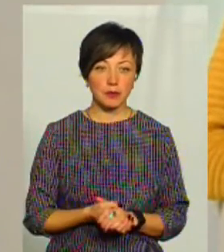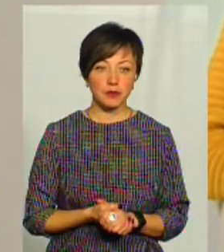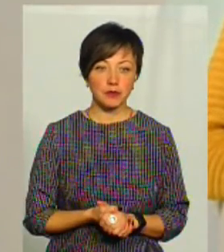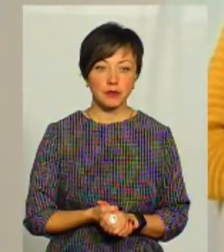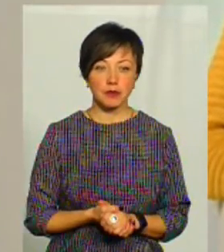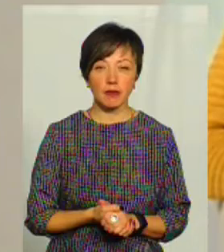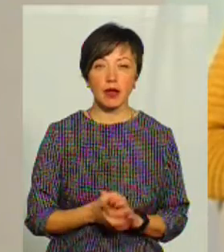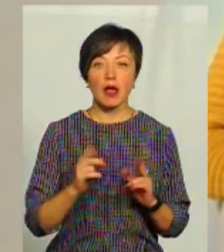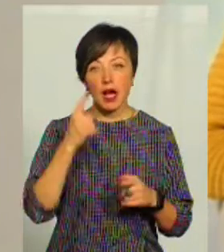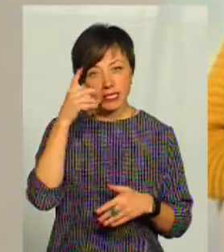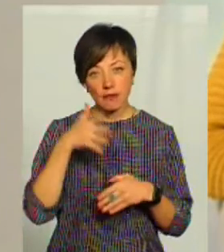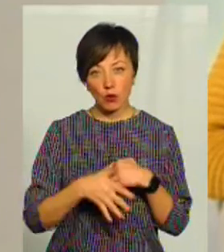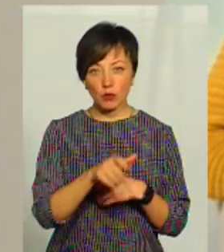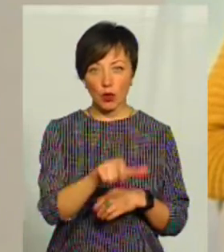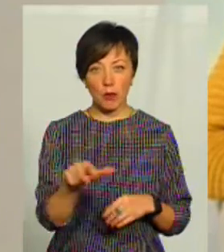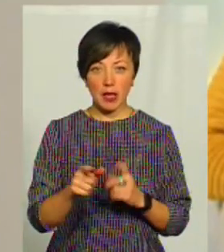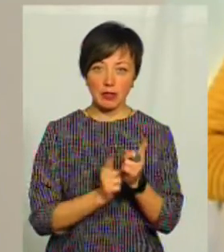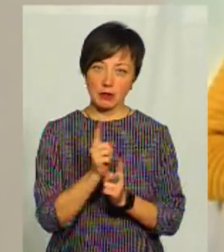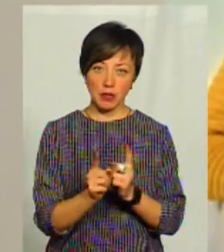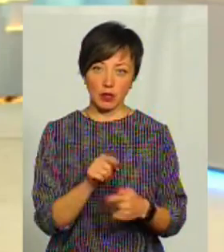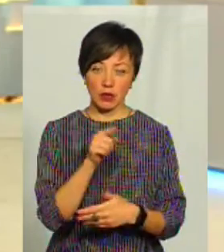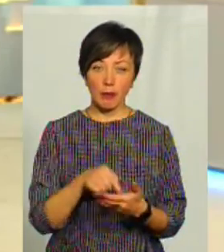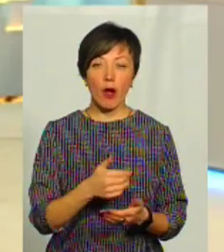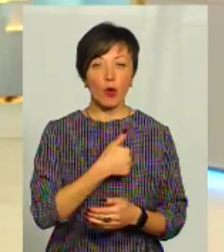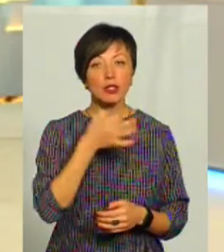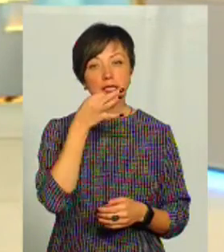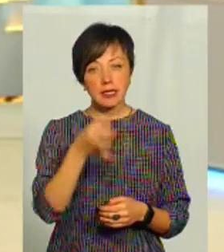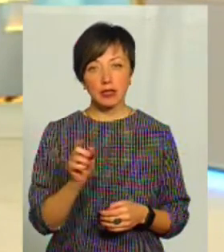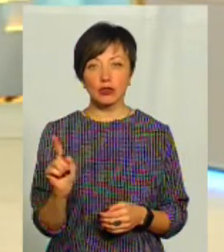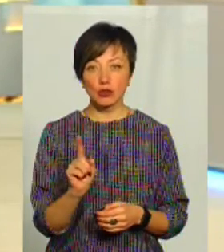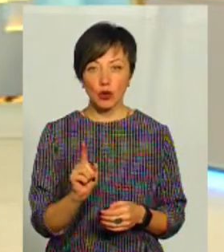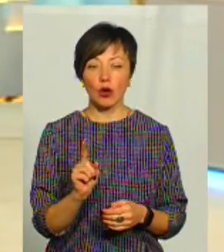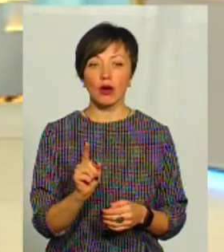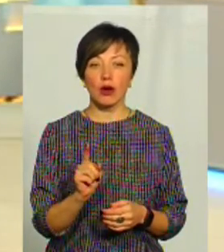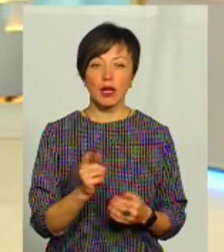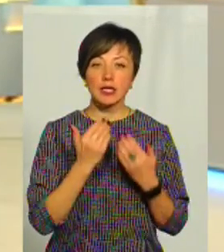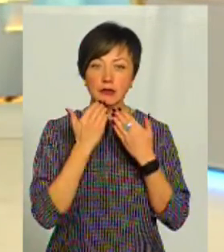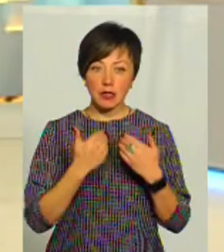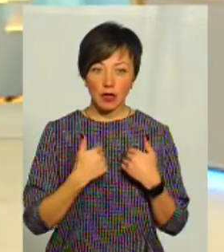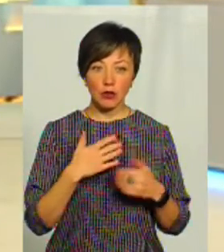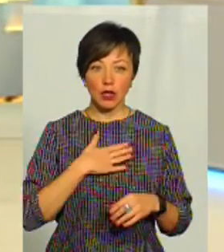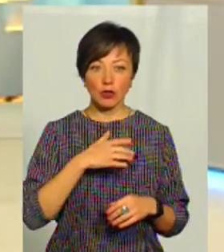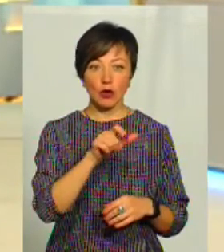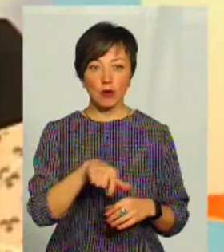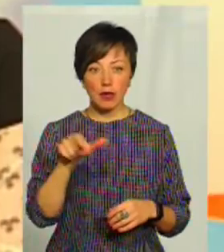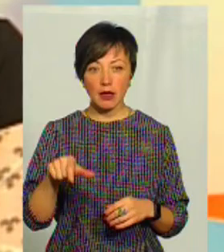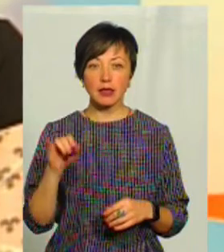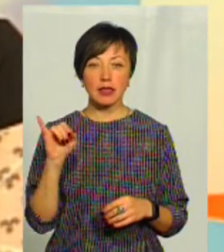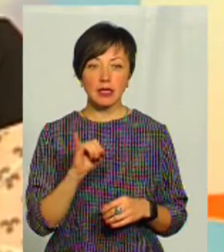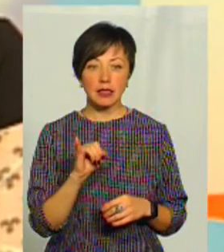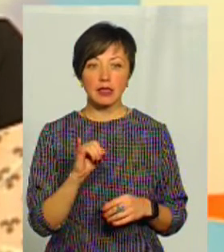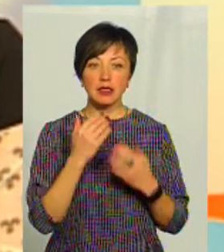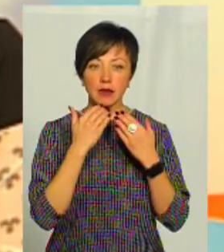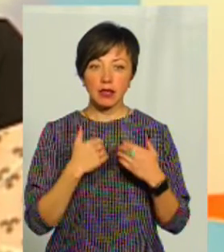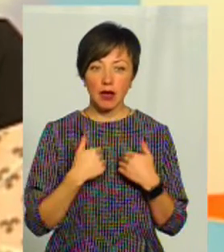збільшується? Як свідомість громадян міняється? Хочу відмітити, що звертаються до нас громадяни і звертаються